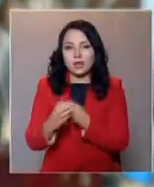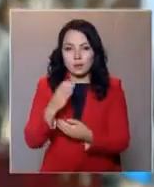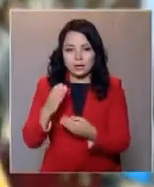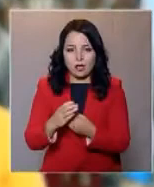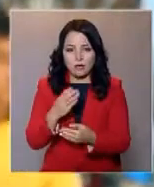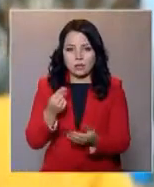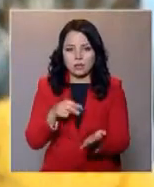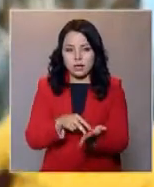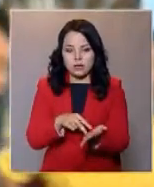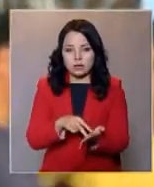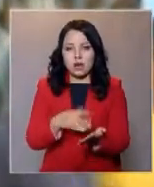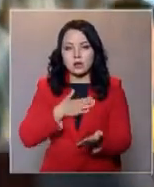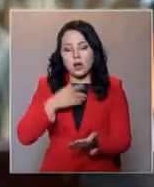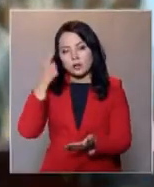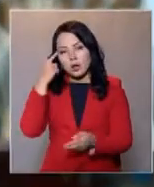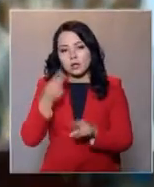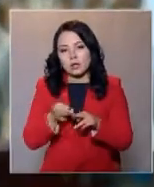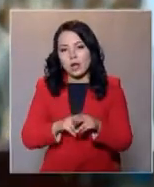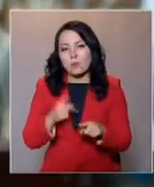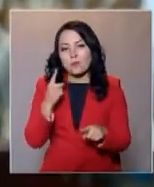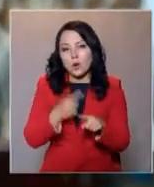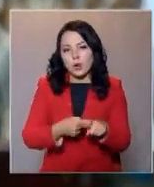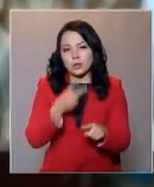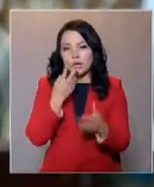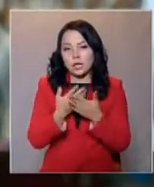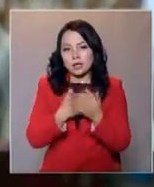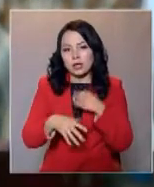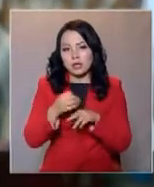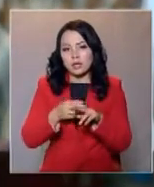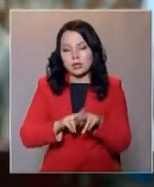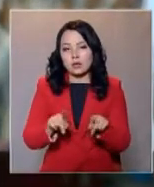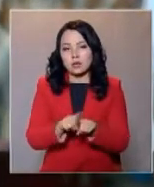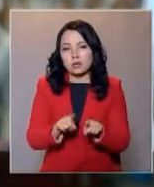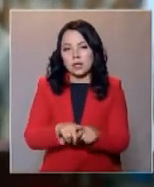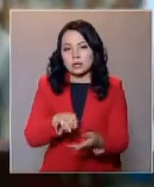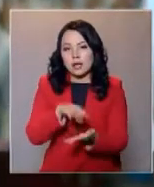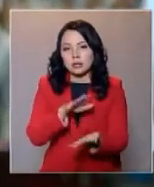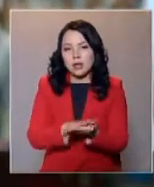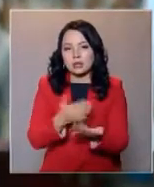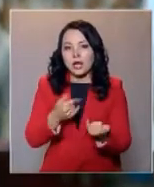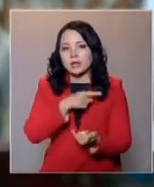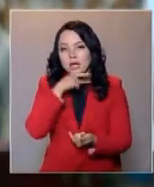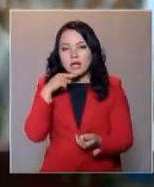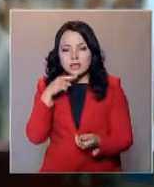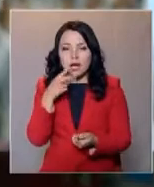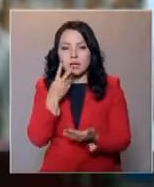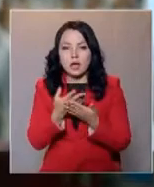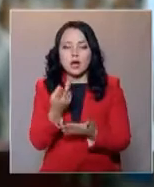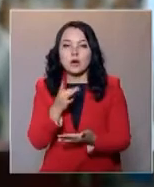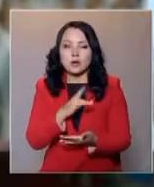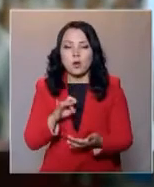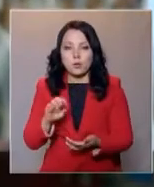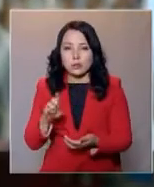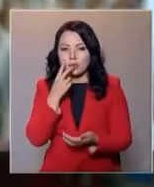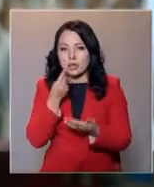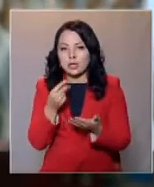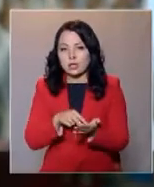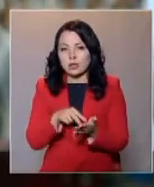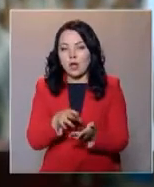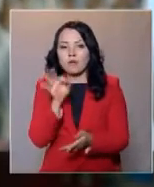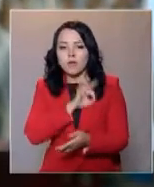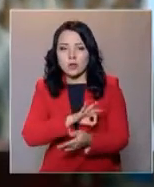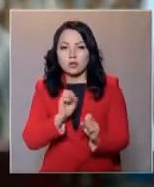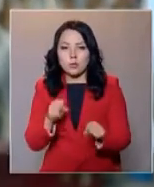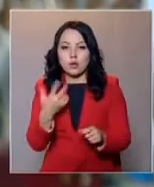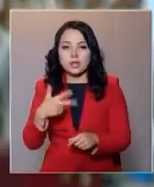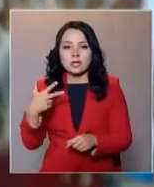что это наоборот плюс. Так как мы экспорт-ориентированы, а именно на Россию, то рублевая выручка у нас, считай, составила